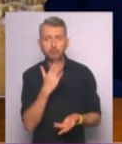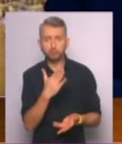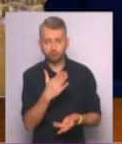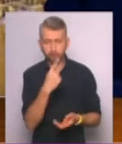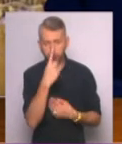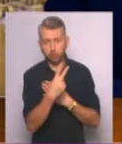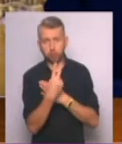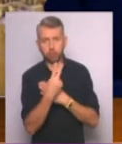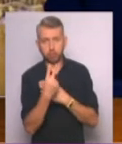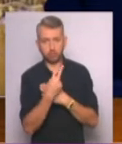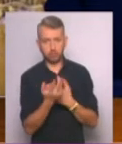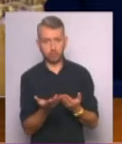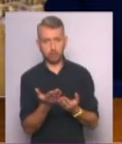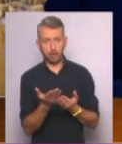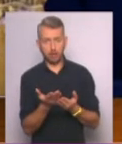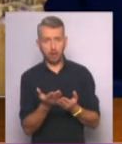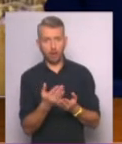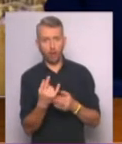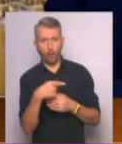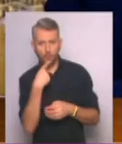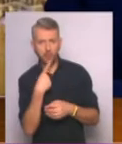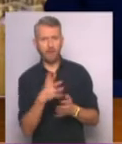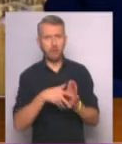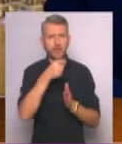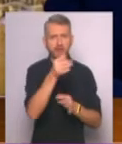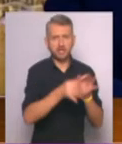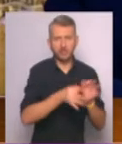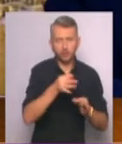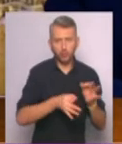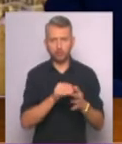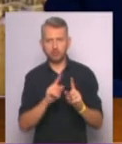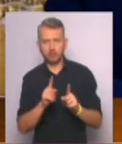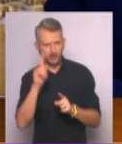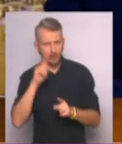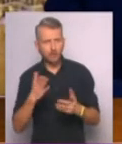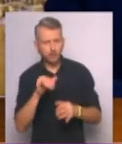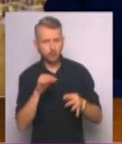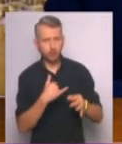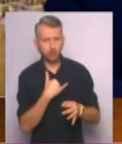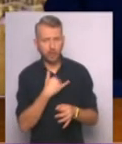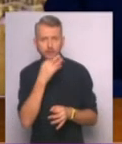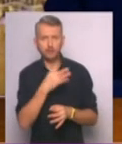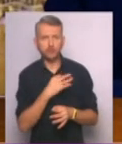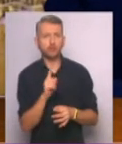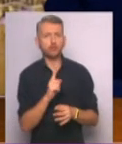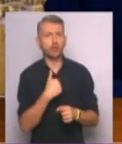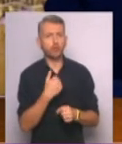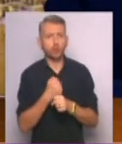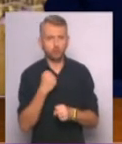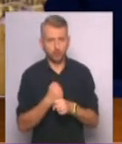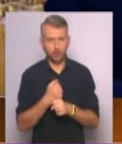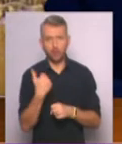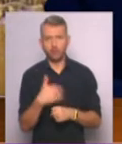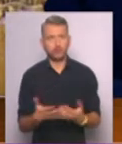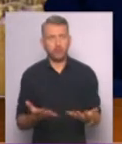дурнів якісь, подавайте в суд, ви знаєте, які суди у нас. Скажіть, будь ласка, дайте відповідь, що нам робити вже на часі, ми